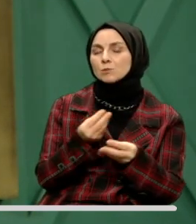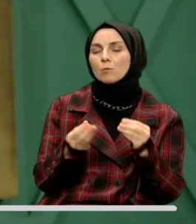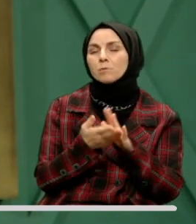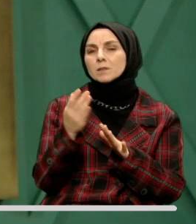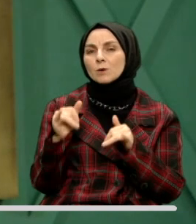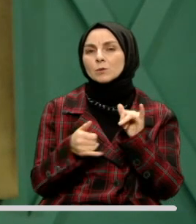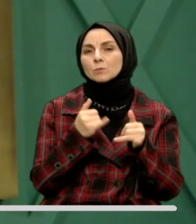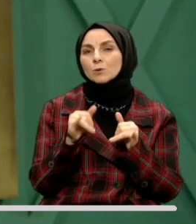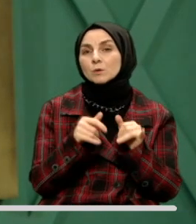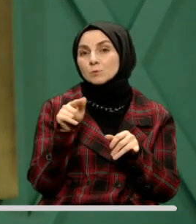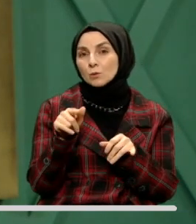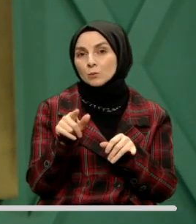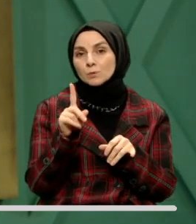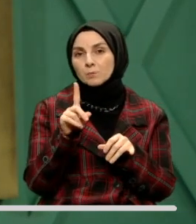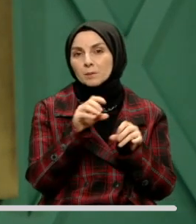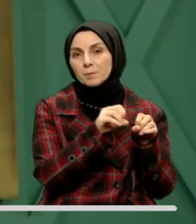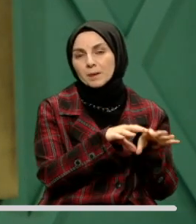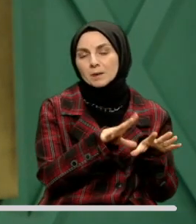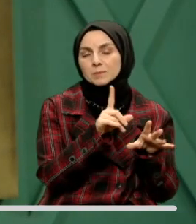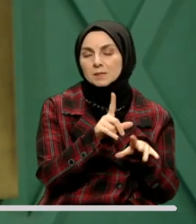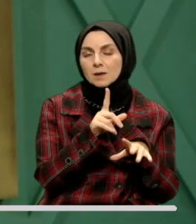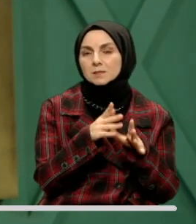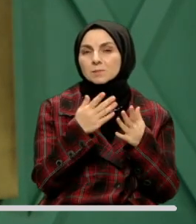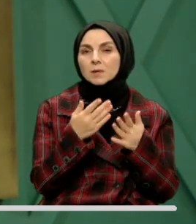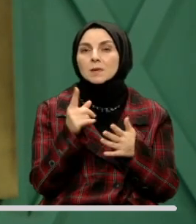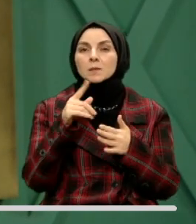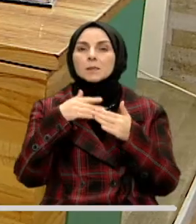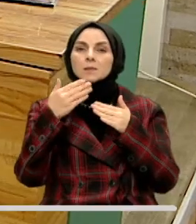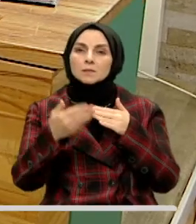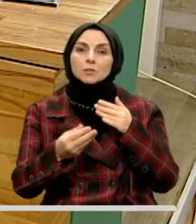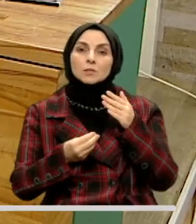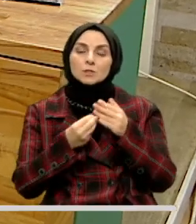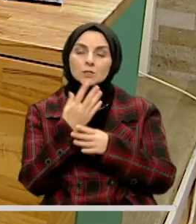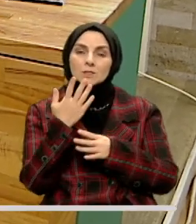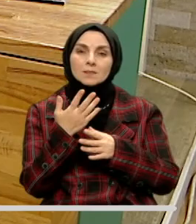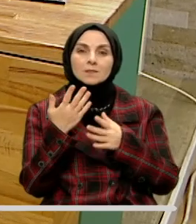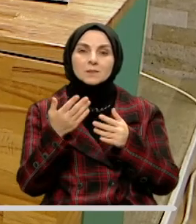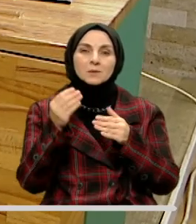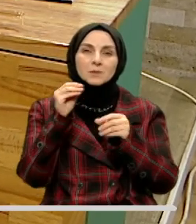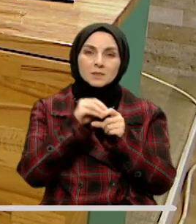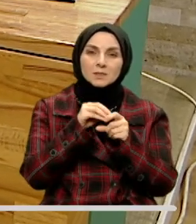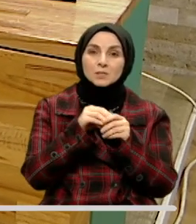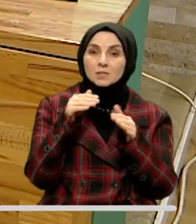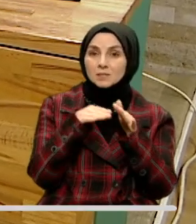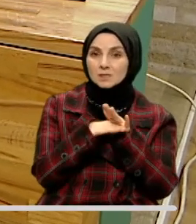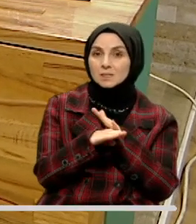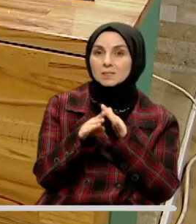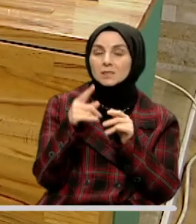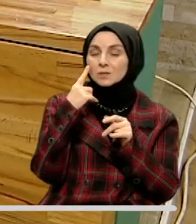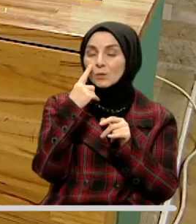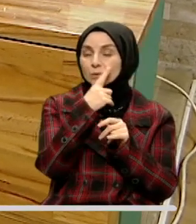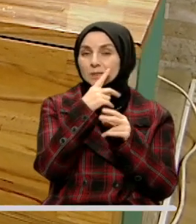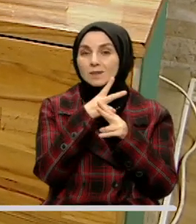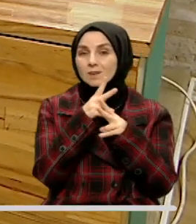oynamış onu bir atması gerektiği için bir dışarı çıkardık, içeri girdik bir baktım. Kendilerine geldiler. Balık gibi bakan gözler birdenbire cin